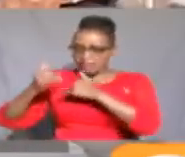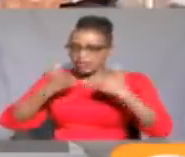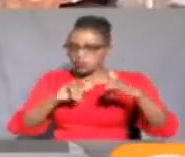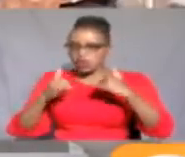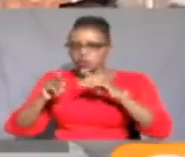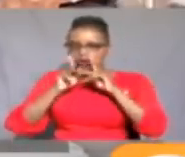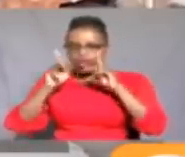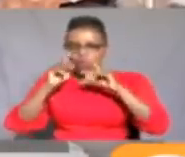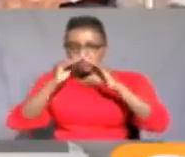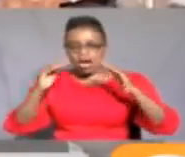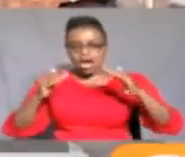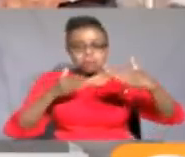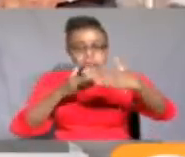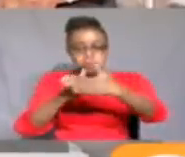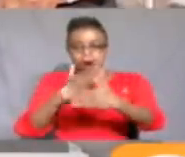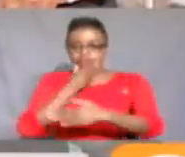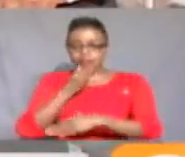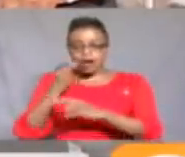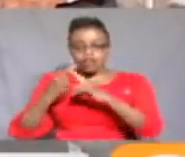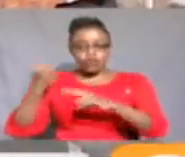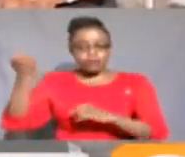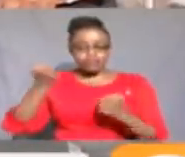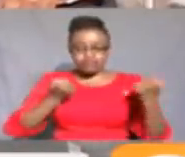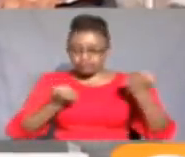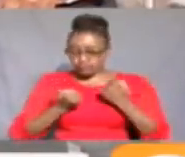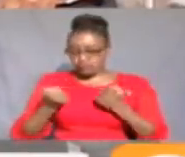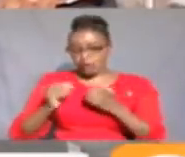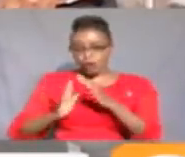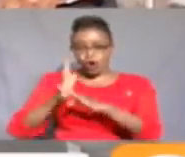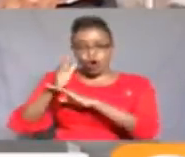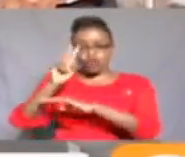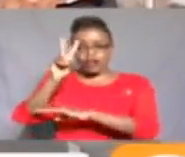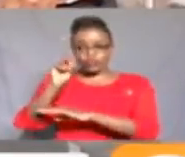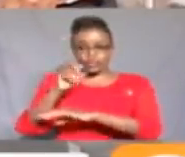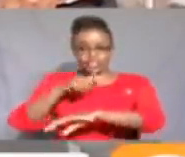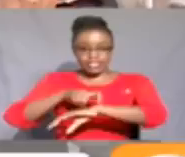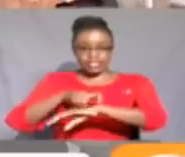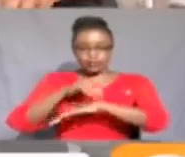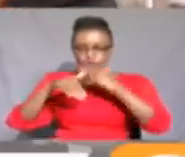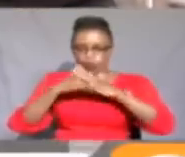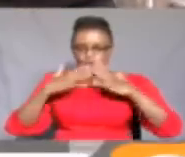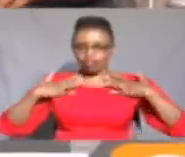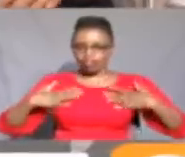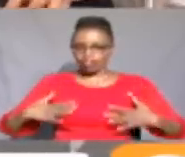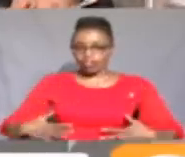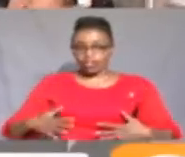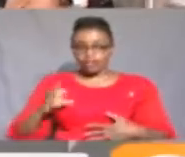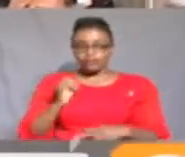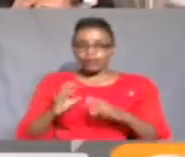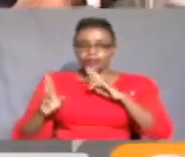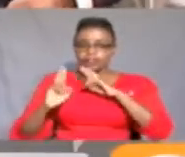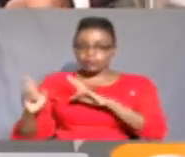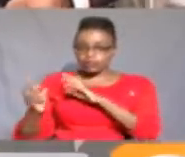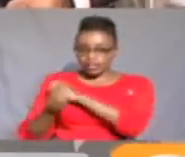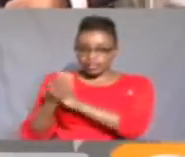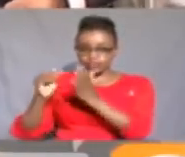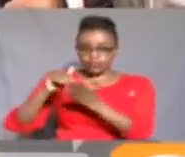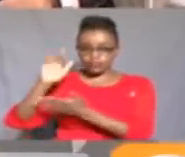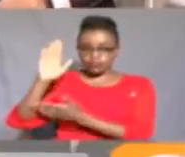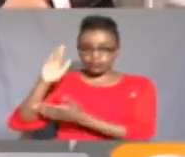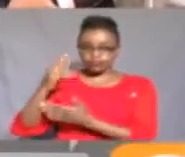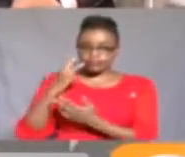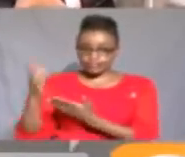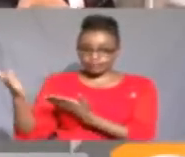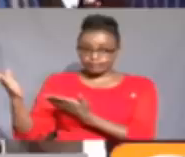ya nyumba yake hazikumzuia Wanyiri kumdunga kisu Kangure zaidi ya mara 20 kote mwilini. Hassan Mugambi anatuarifu zaidi.